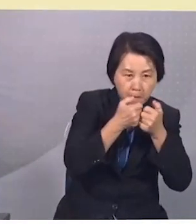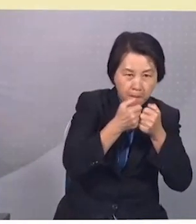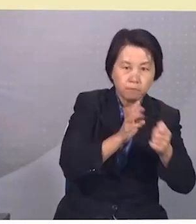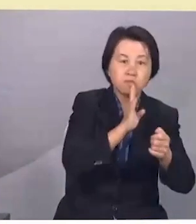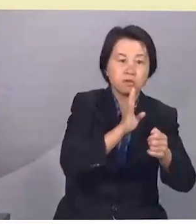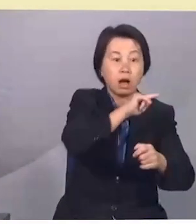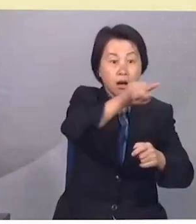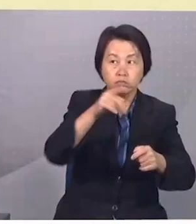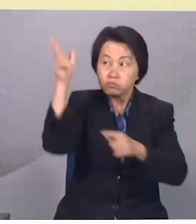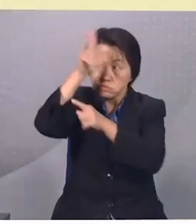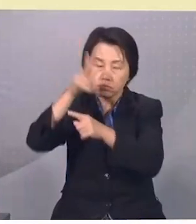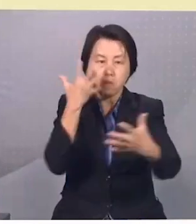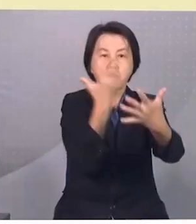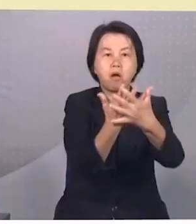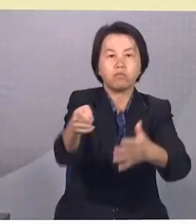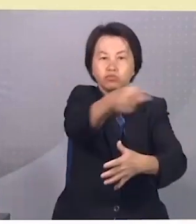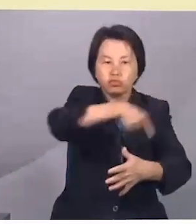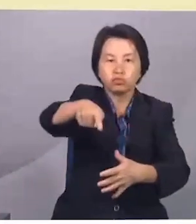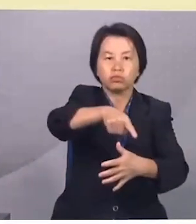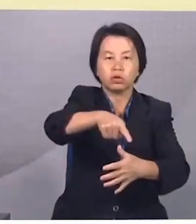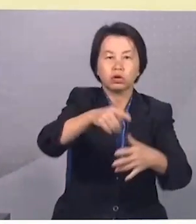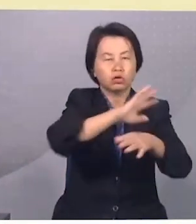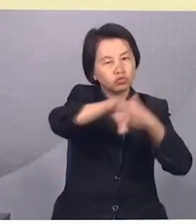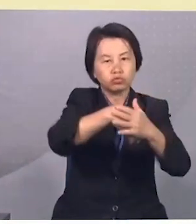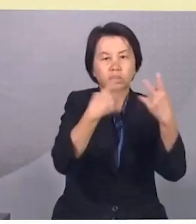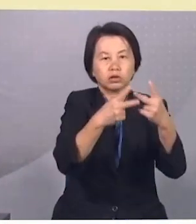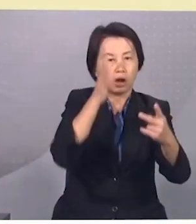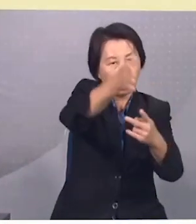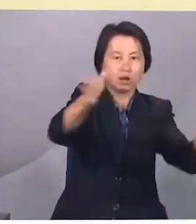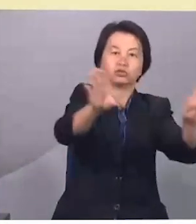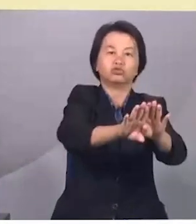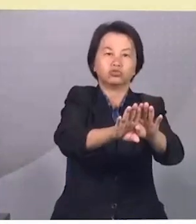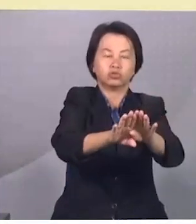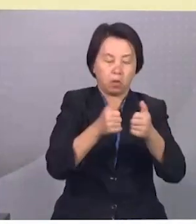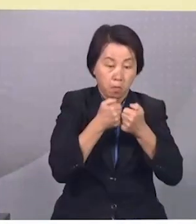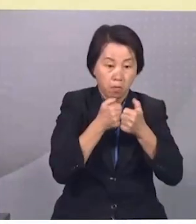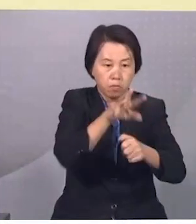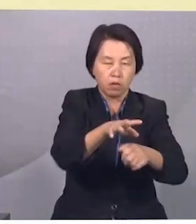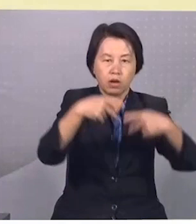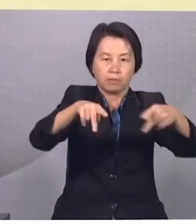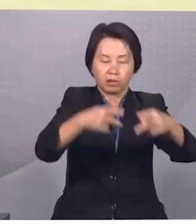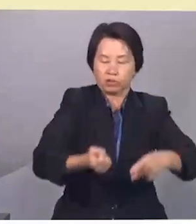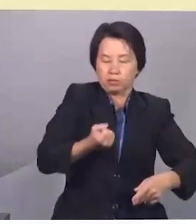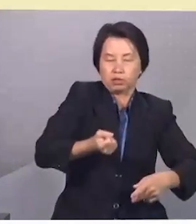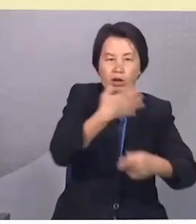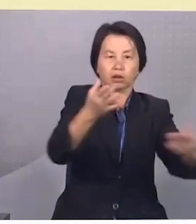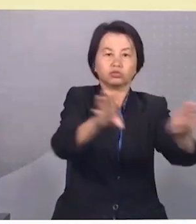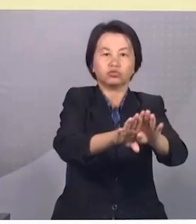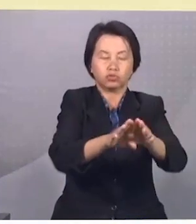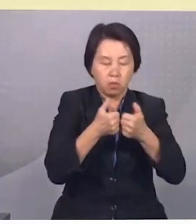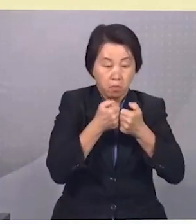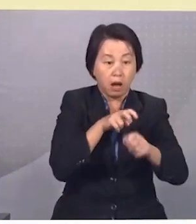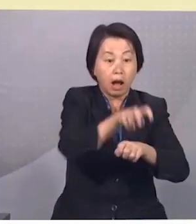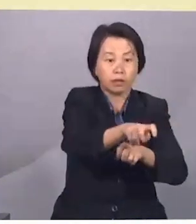Perintah berkurung akan dilaksanakan semua kedai akan ditutup semua Pasa akan ditutup dan sebagainya